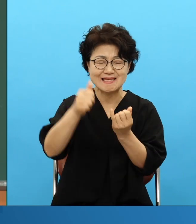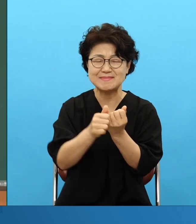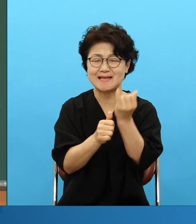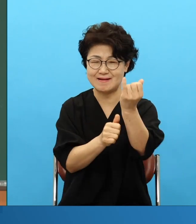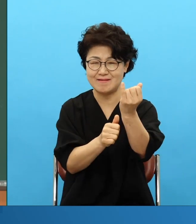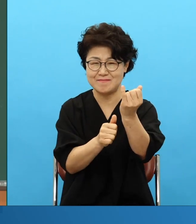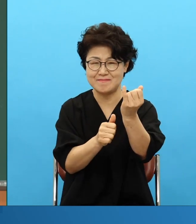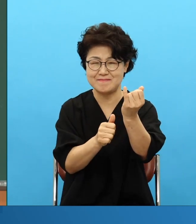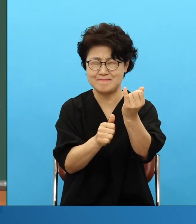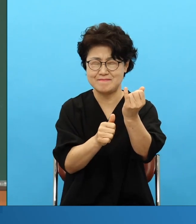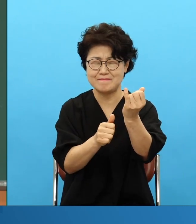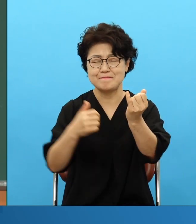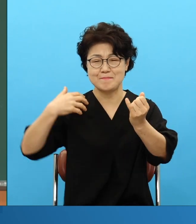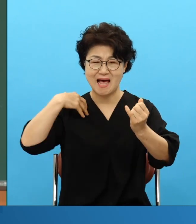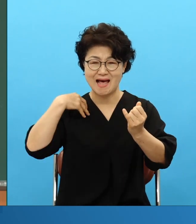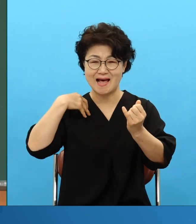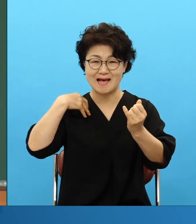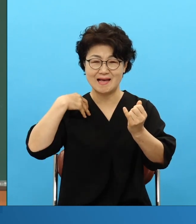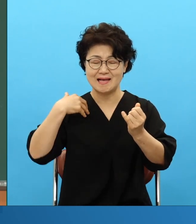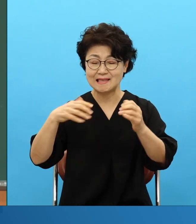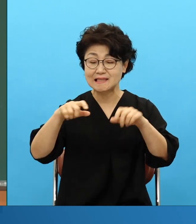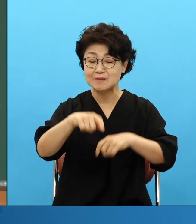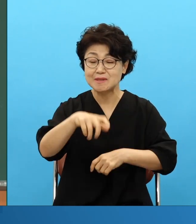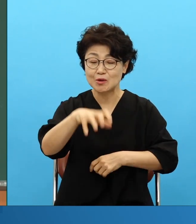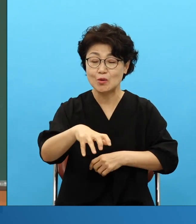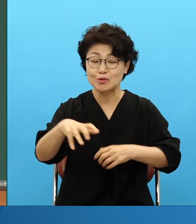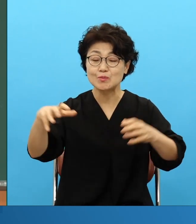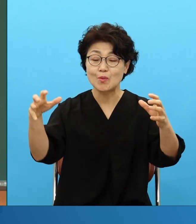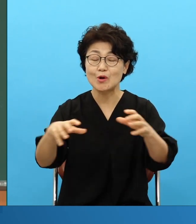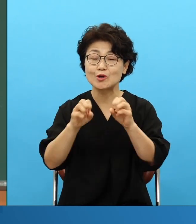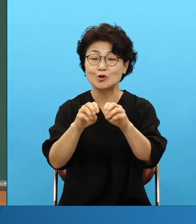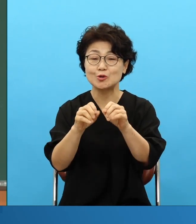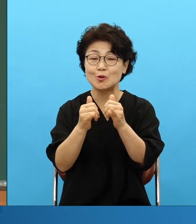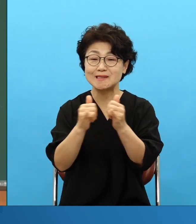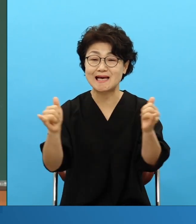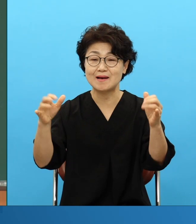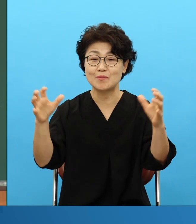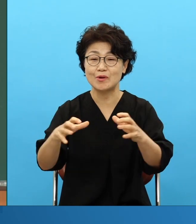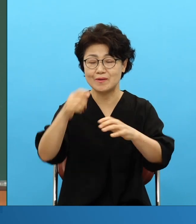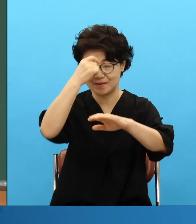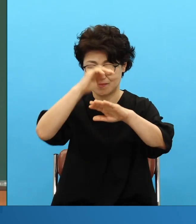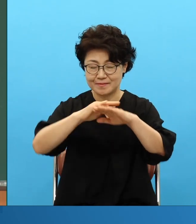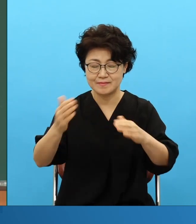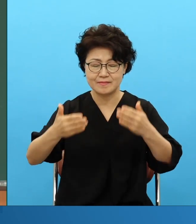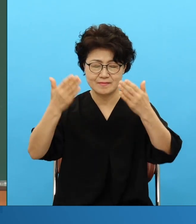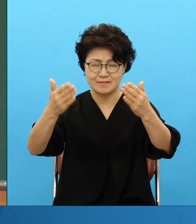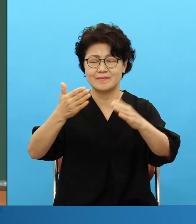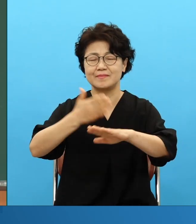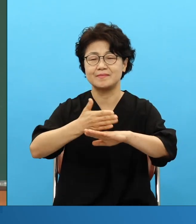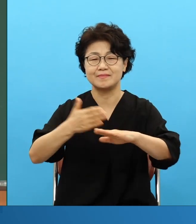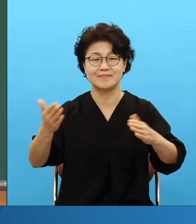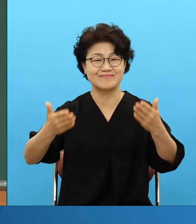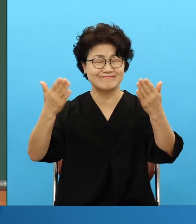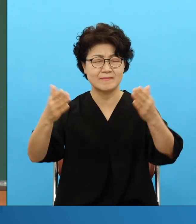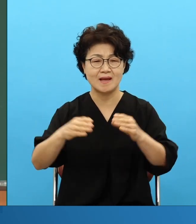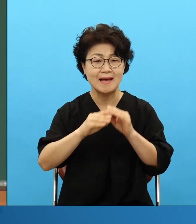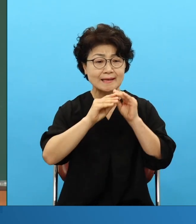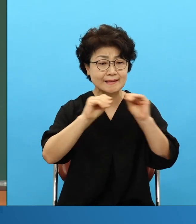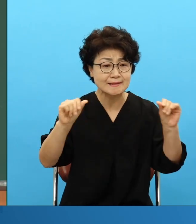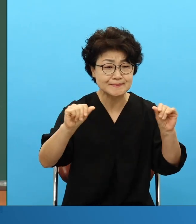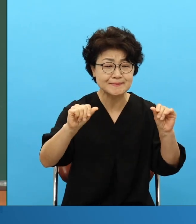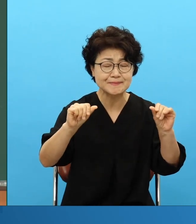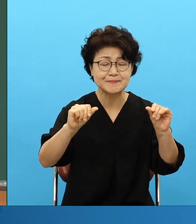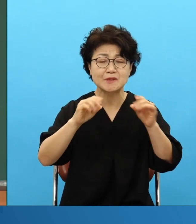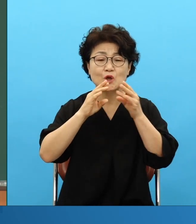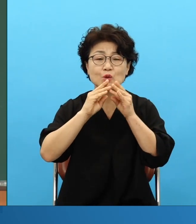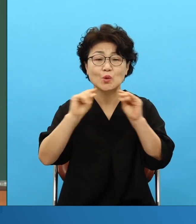산업인들과 모든 전도자들이 함께 예배드리게 되어 감사합니다. 금토일 시대를